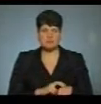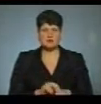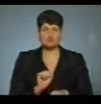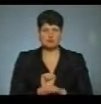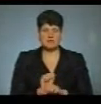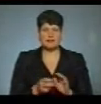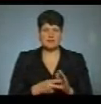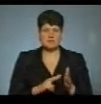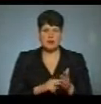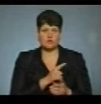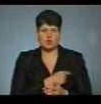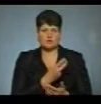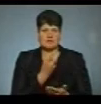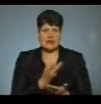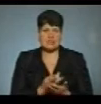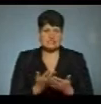планові госпіталізації,